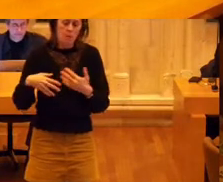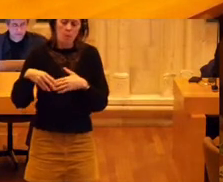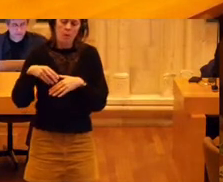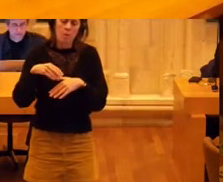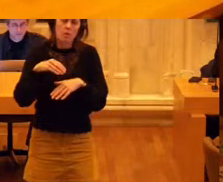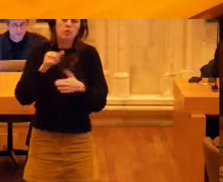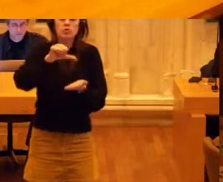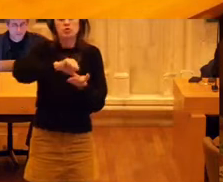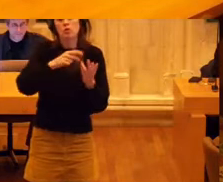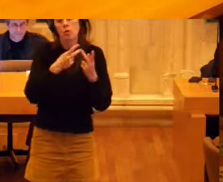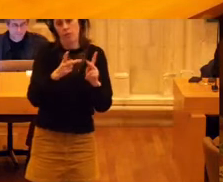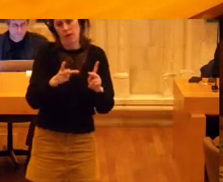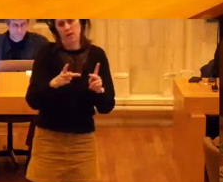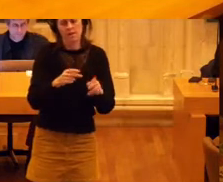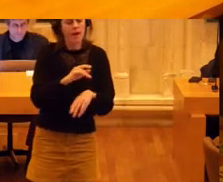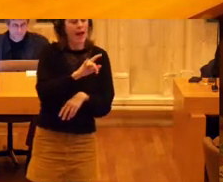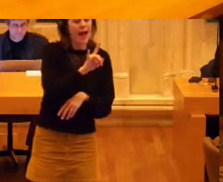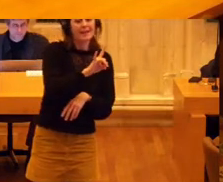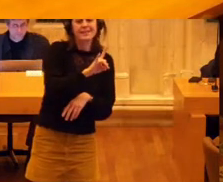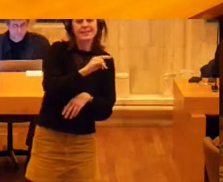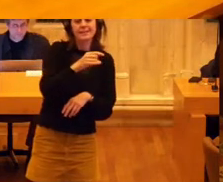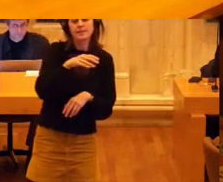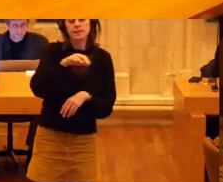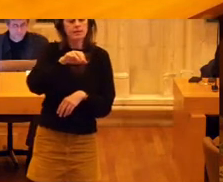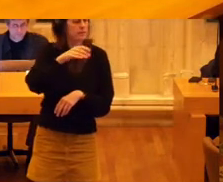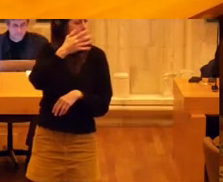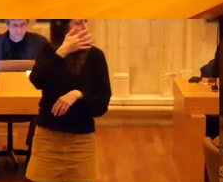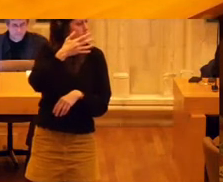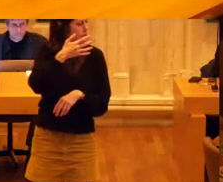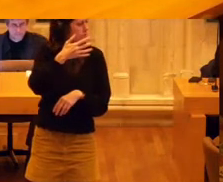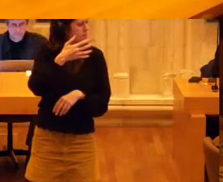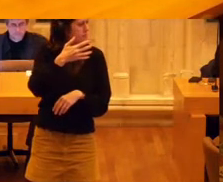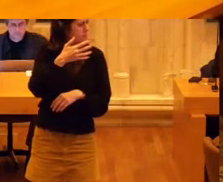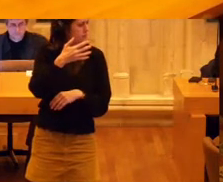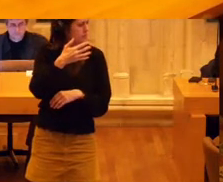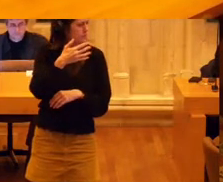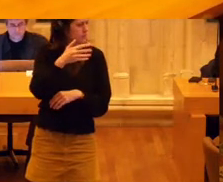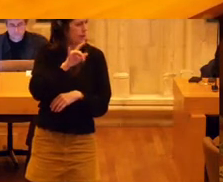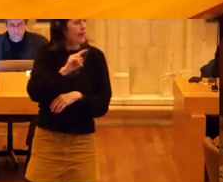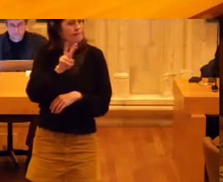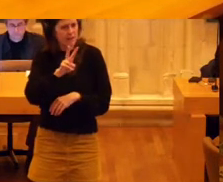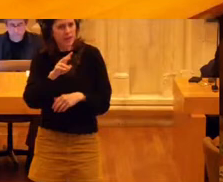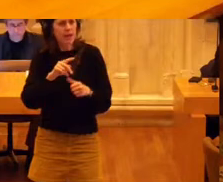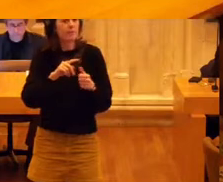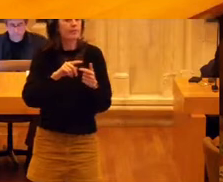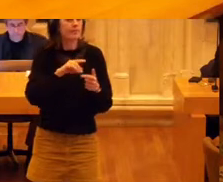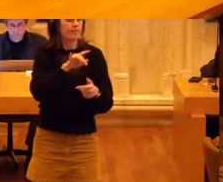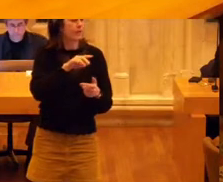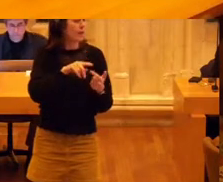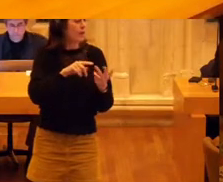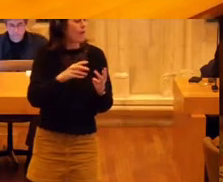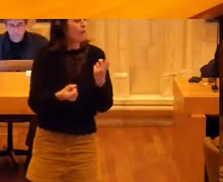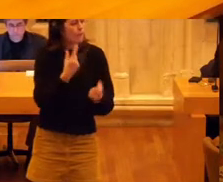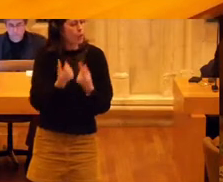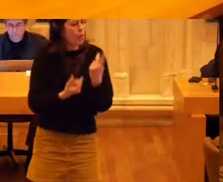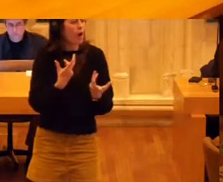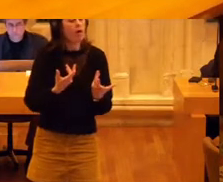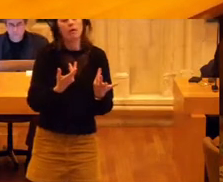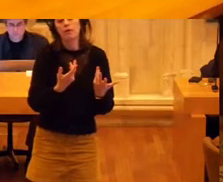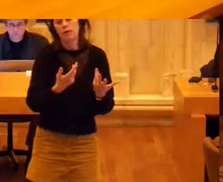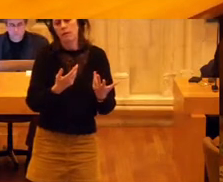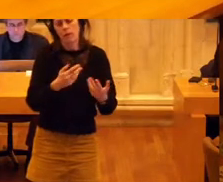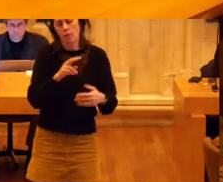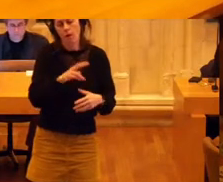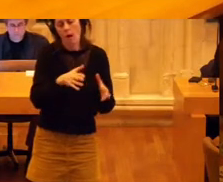quartier, centre-ville, donc Hastings-Sévigné comme je le disais, Venois, mais aussi celui de Sainte-Thérèse-de-Milune-Vaucelles, qui reste aussi un des, et